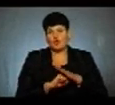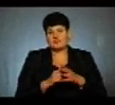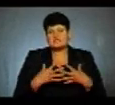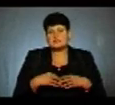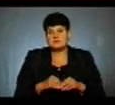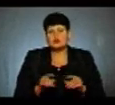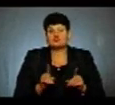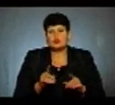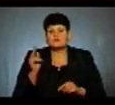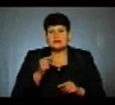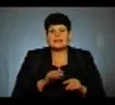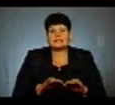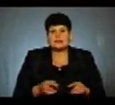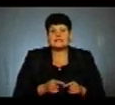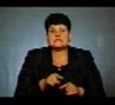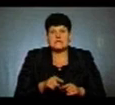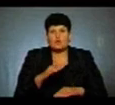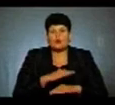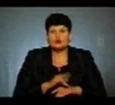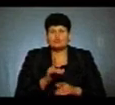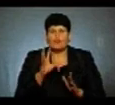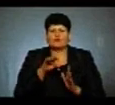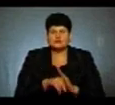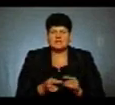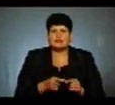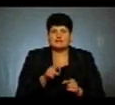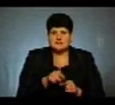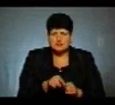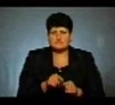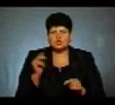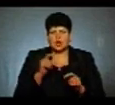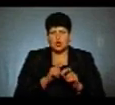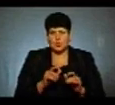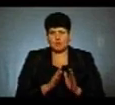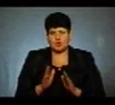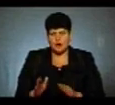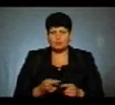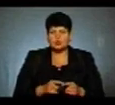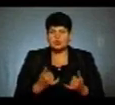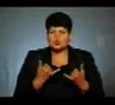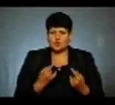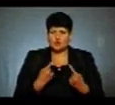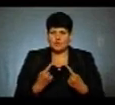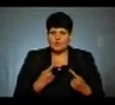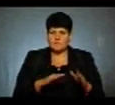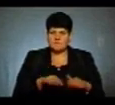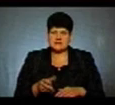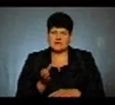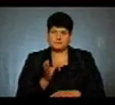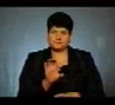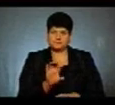діти на таких уроках та чого включили цей предмет у шкільну програму? Про це сьогодні говоримо одразу після